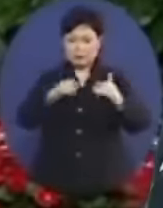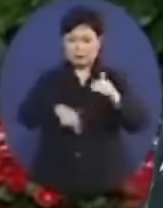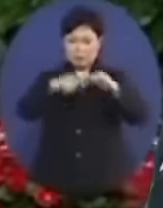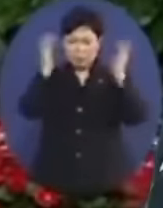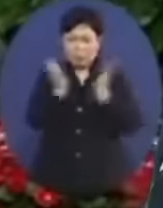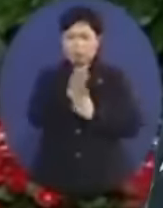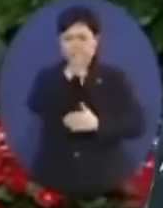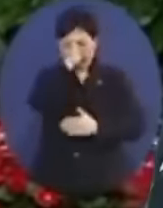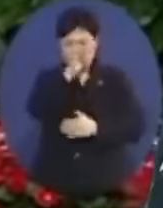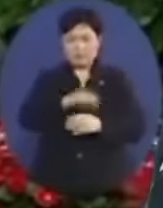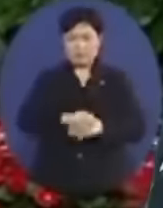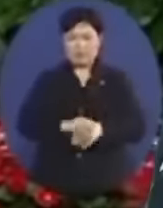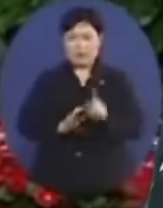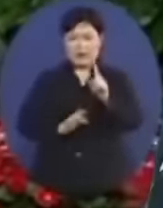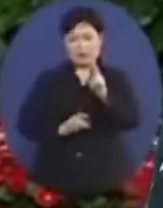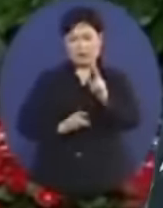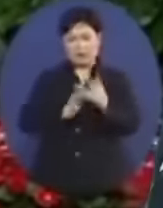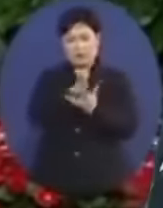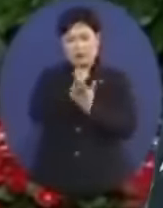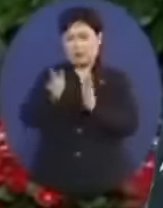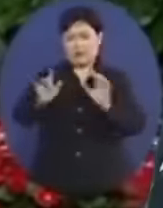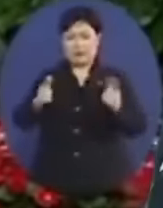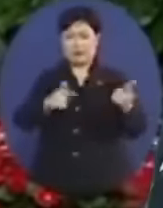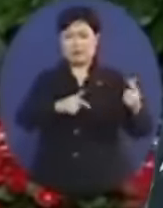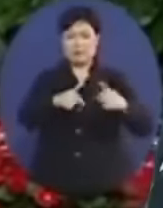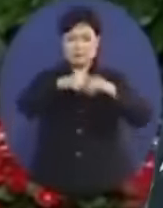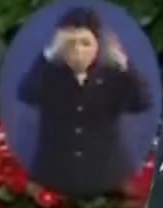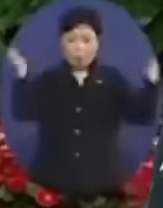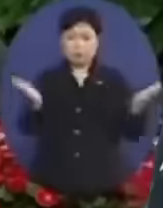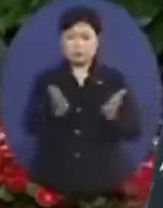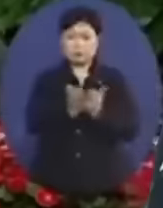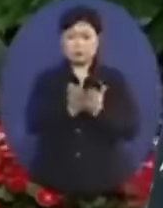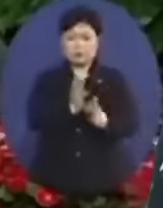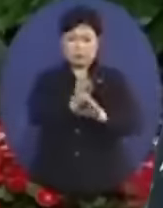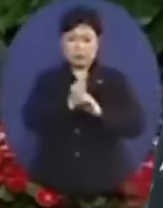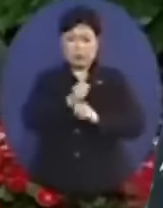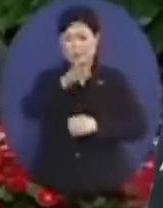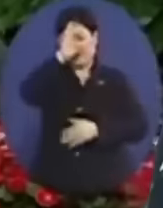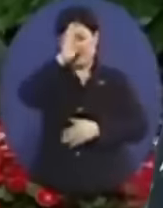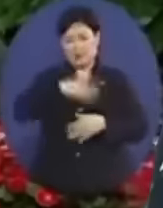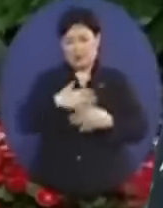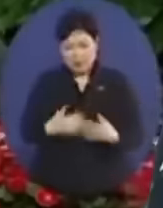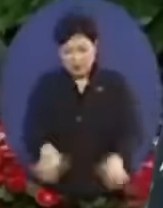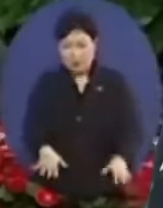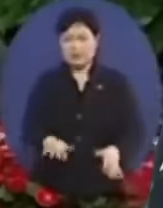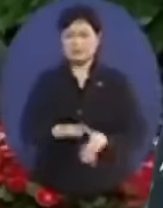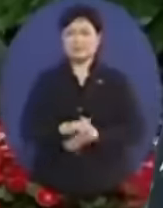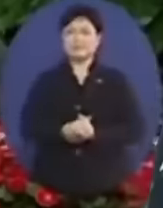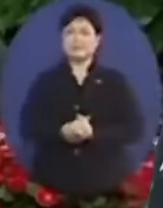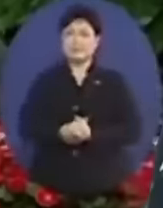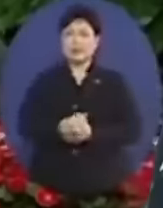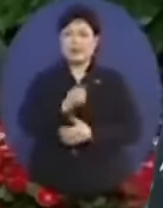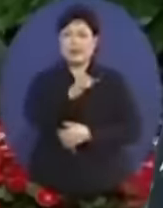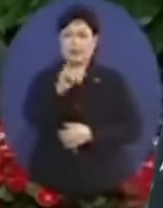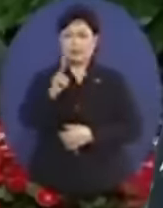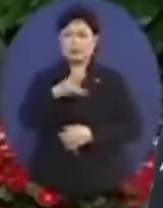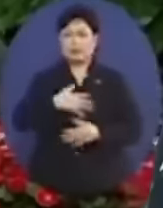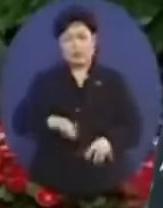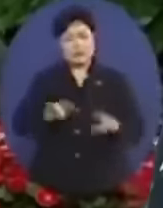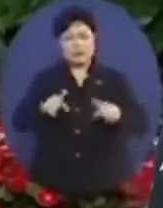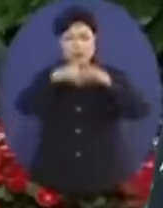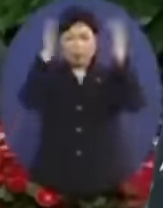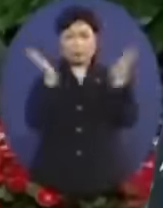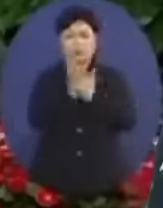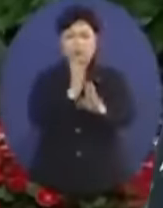병입니다 한가지 병 아닙니다 그리고 모든 약한 것입니다 한두 가지 약한 거 아니고 모든 약한